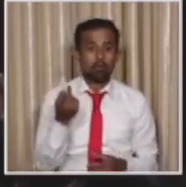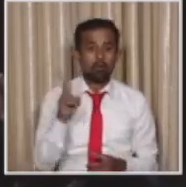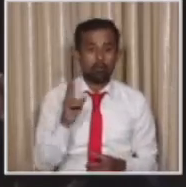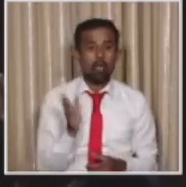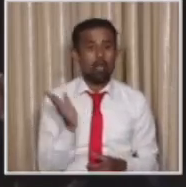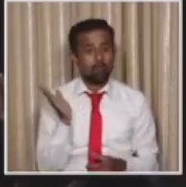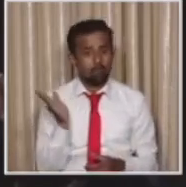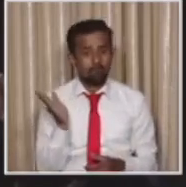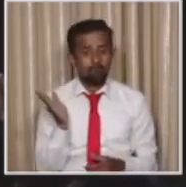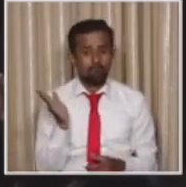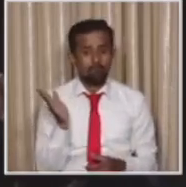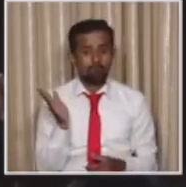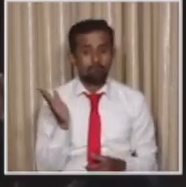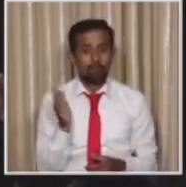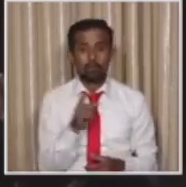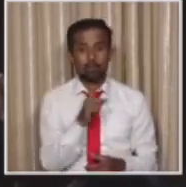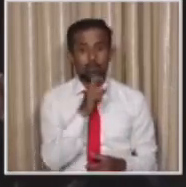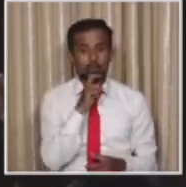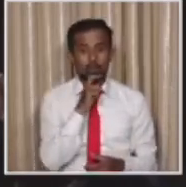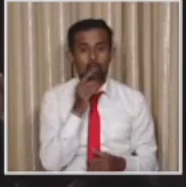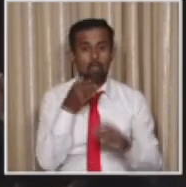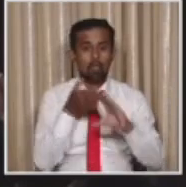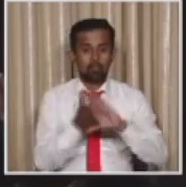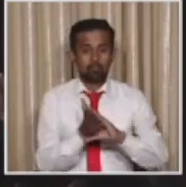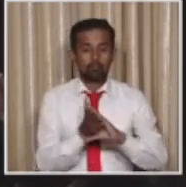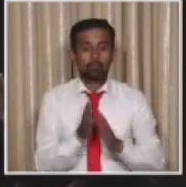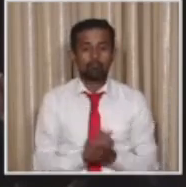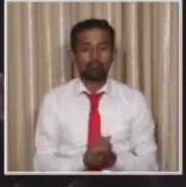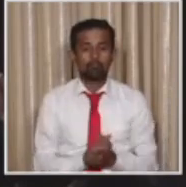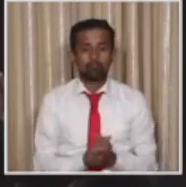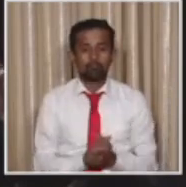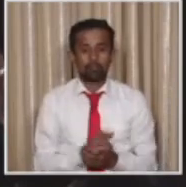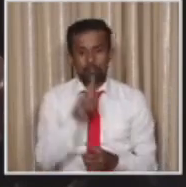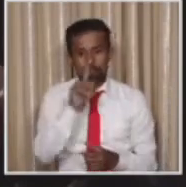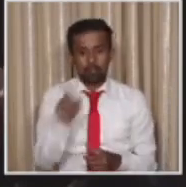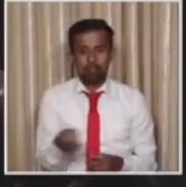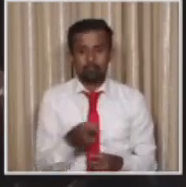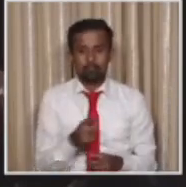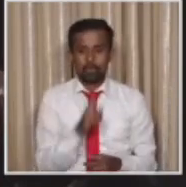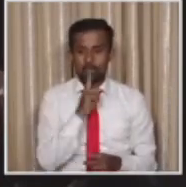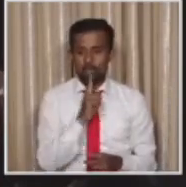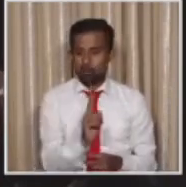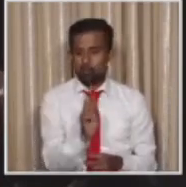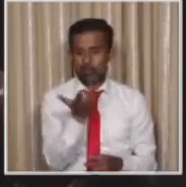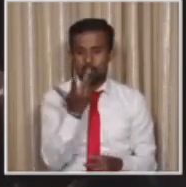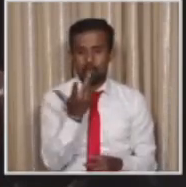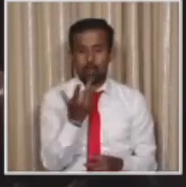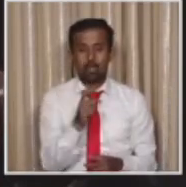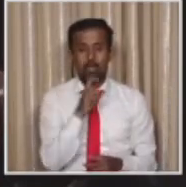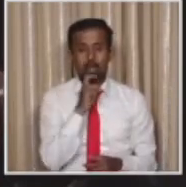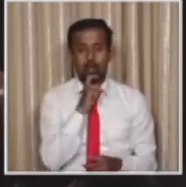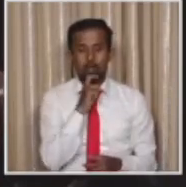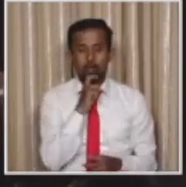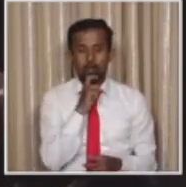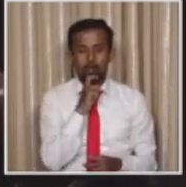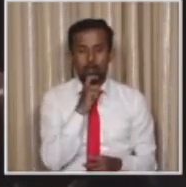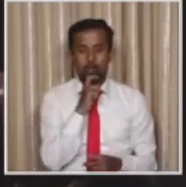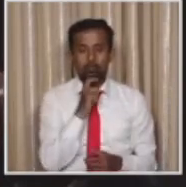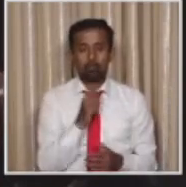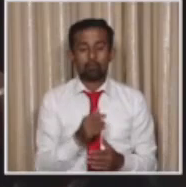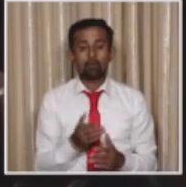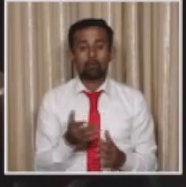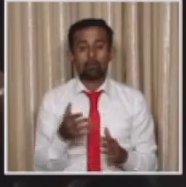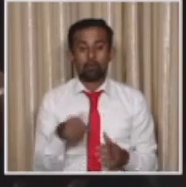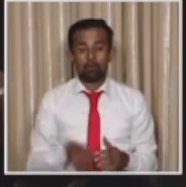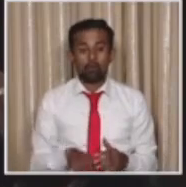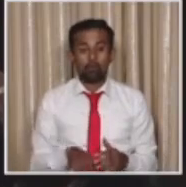මේ නඩු උසාවි වල. හැබැයි එතුමා එකව දවසක්වත් නැගිටලා කිව්වේ නැහැ මේ නඩු වලට මේකෙන් අගතියක් වෙනවා,